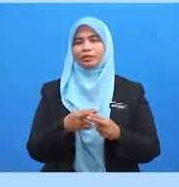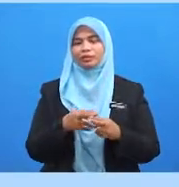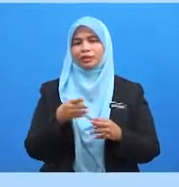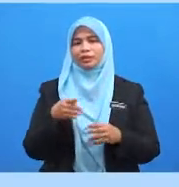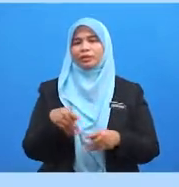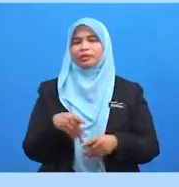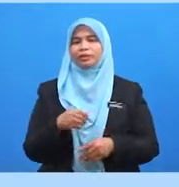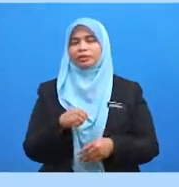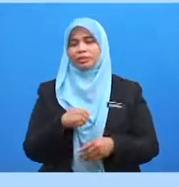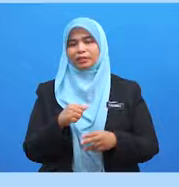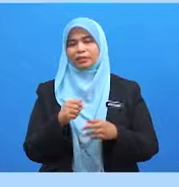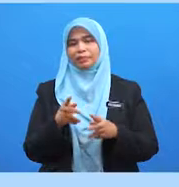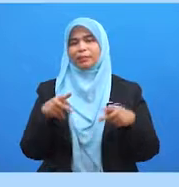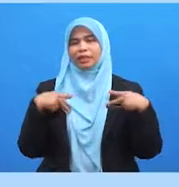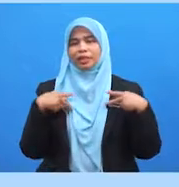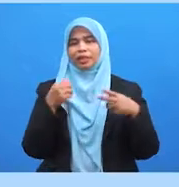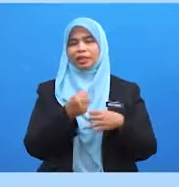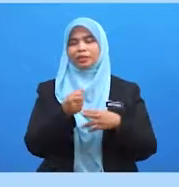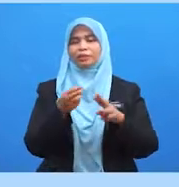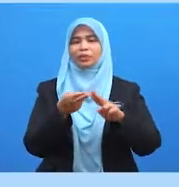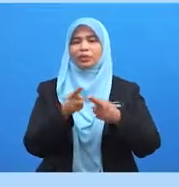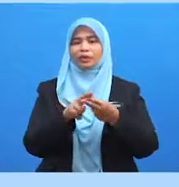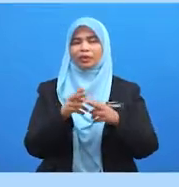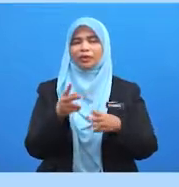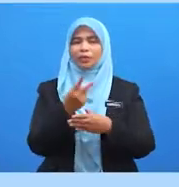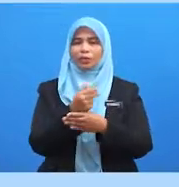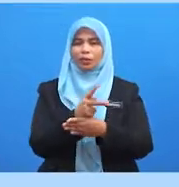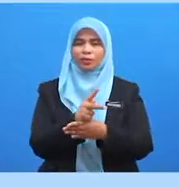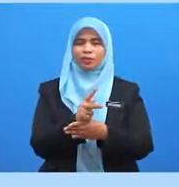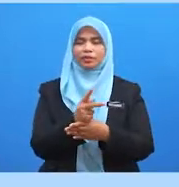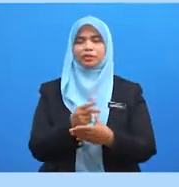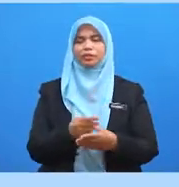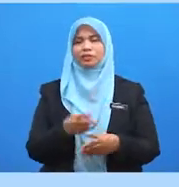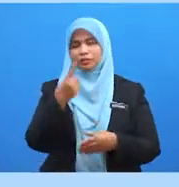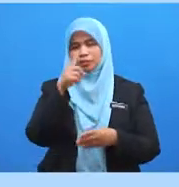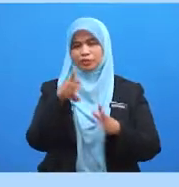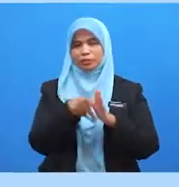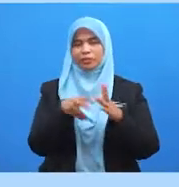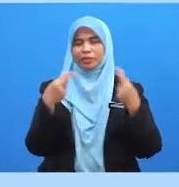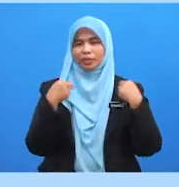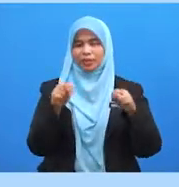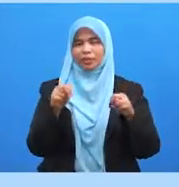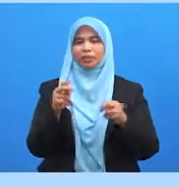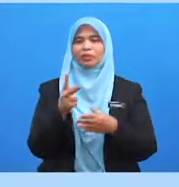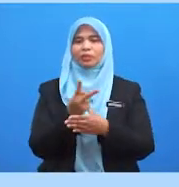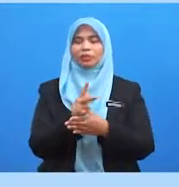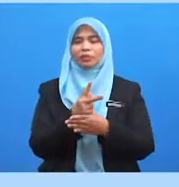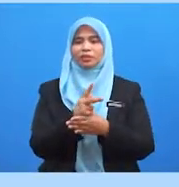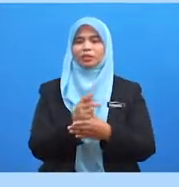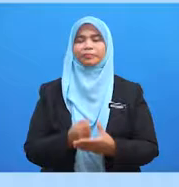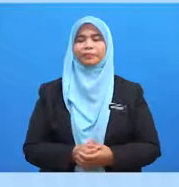bagi perniagaan milikan tunggal dan maklumat rakan kongsi bagi perniagaan rakan kongsi.